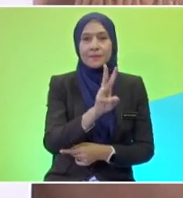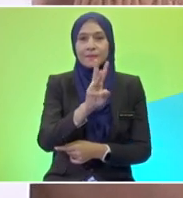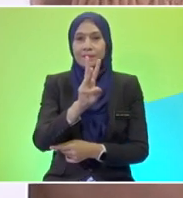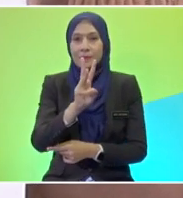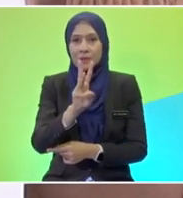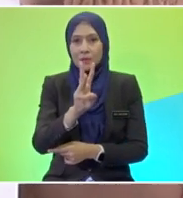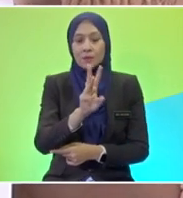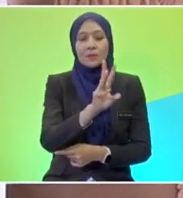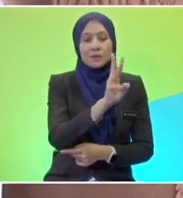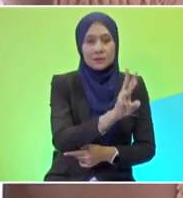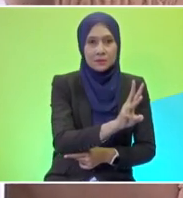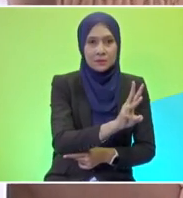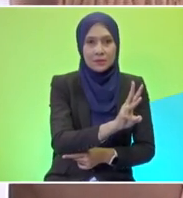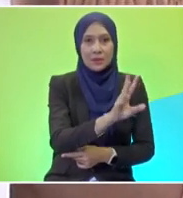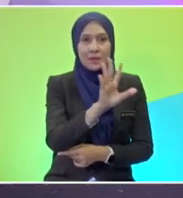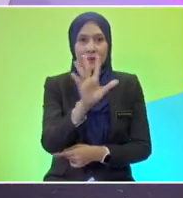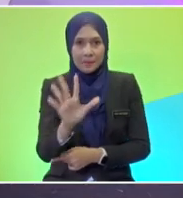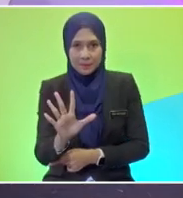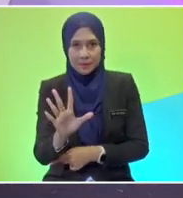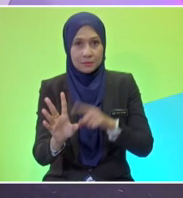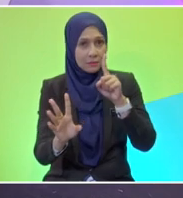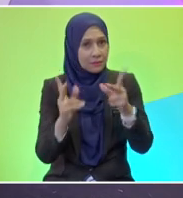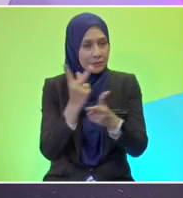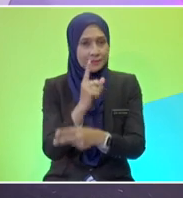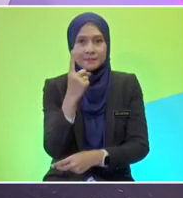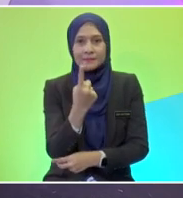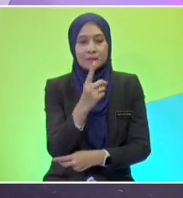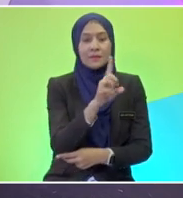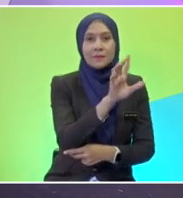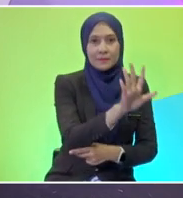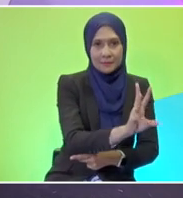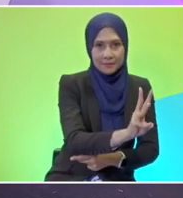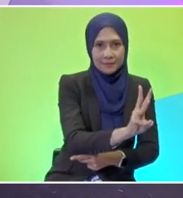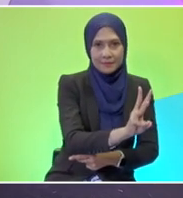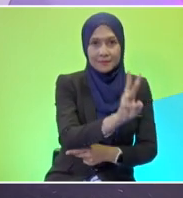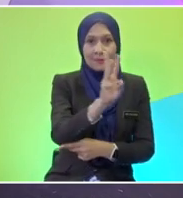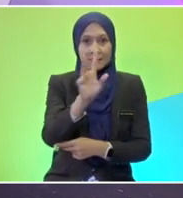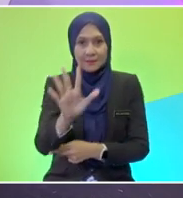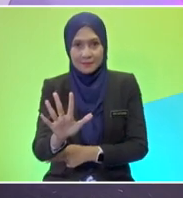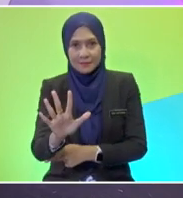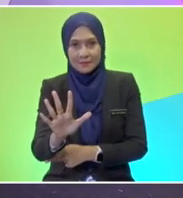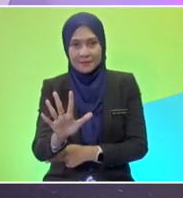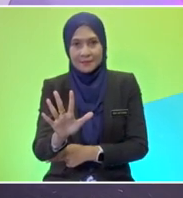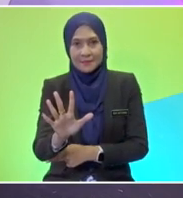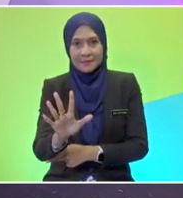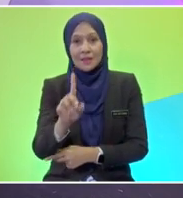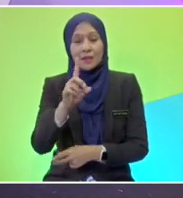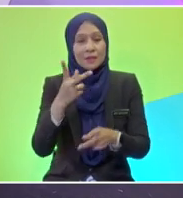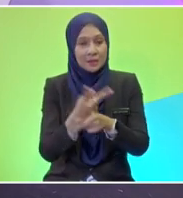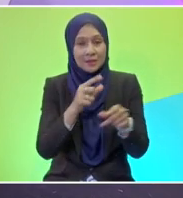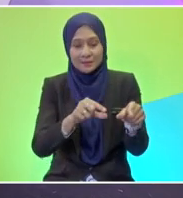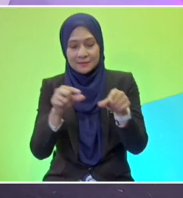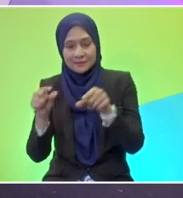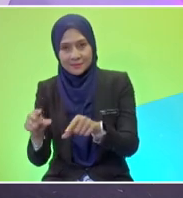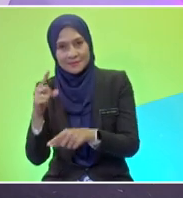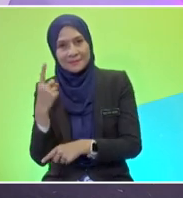tolak 1. Berapa kali nak gerak ni Kak Fika? 6 tolak 1. 1 je Cikgu. Alah Cikgu nak gerak macam tadi tak boleh ke 5? Kalau 6 tolak 5